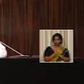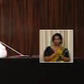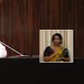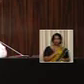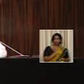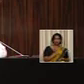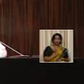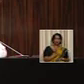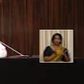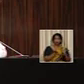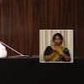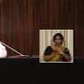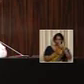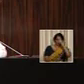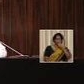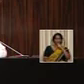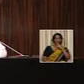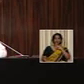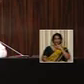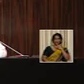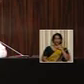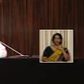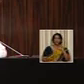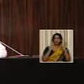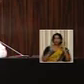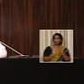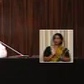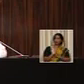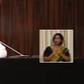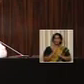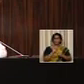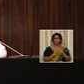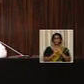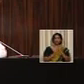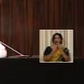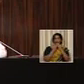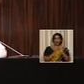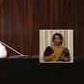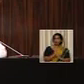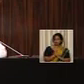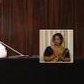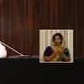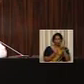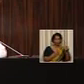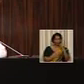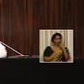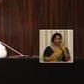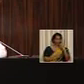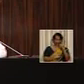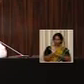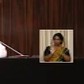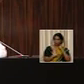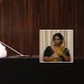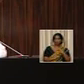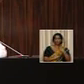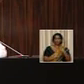රොෂාන් රණසිංහ අමාත්‍යතුමා වෙනුවෙන් මේක ඉදිරිපත් කරනවා. ක්‍රීඩා හා යෞවන කටයුතු පිළිබඳ අමාත්‍යාංශයේ උපදේශක කාර්ය සභාවේත යොමු කරන ලද 2020 වර්ෂය සඳහා